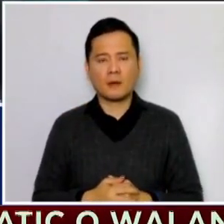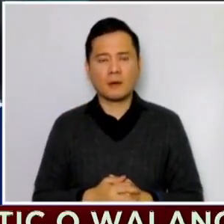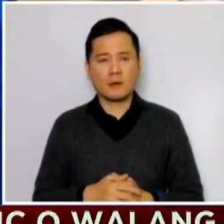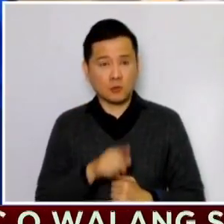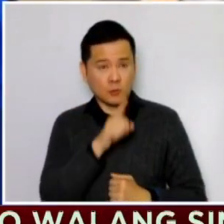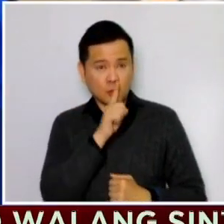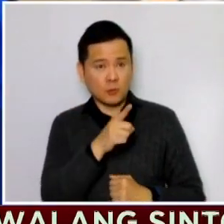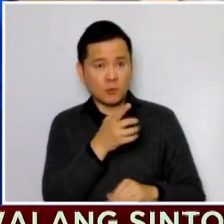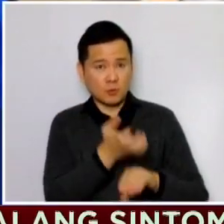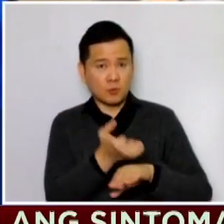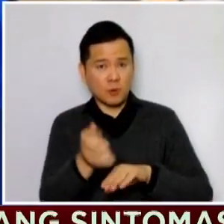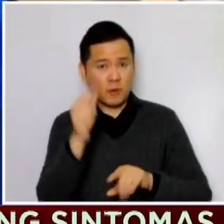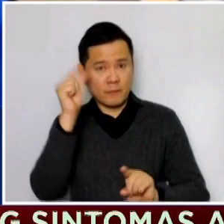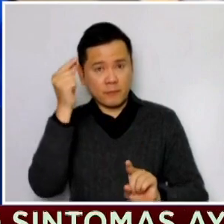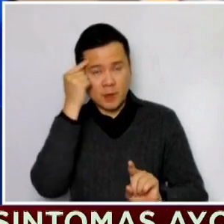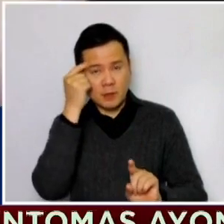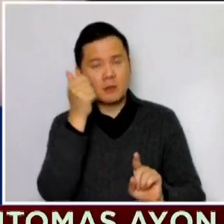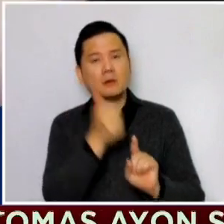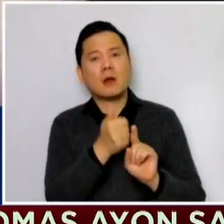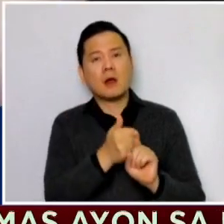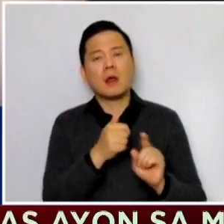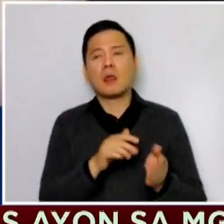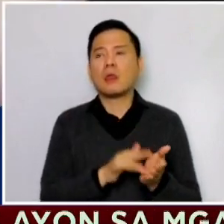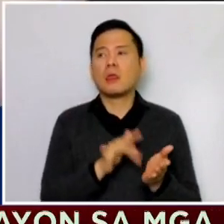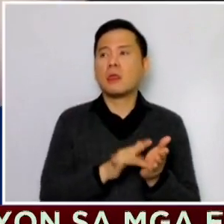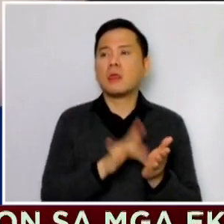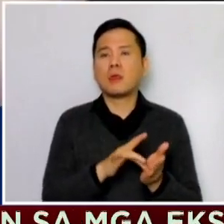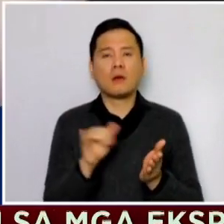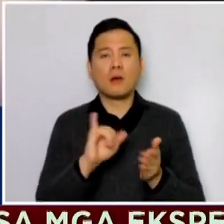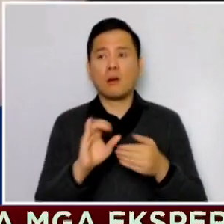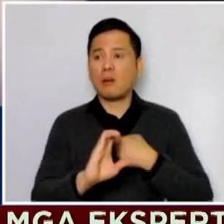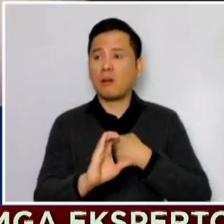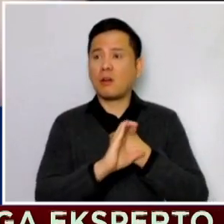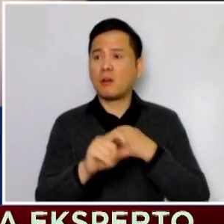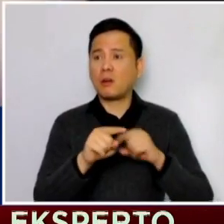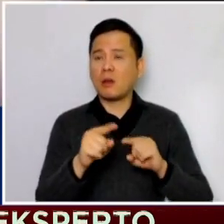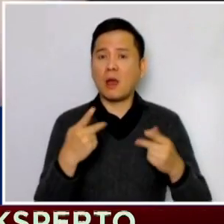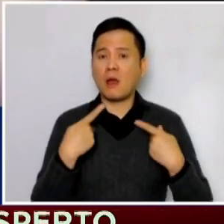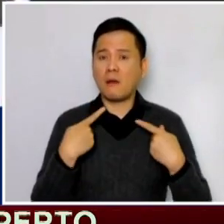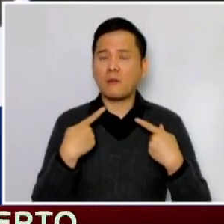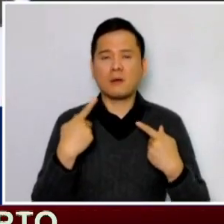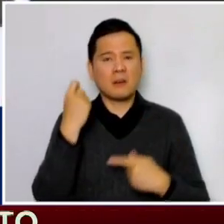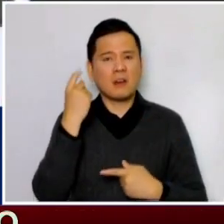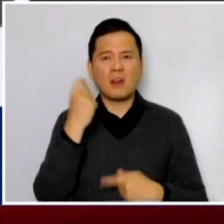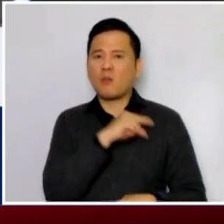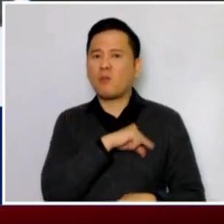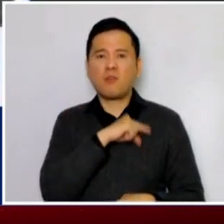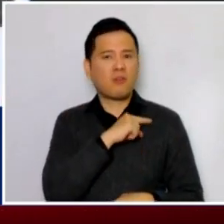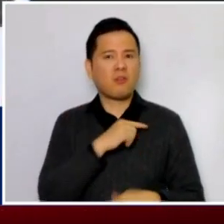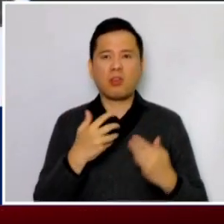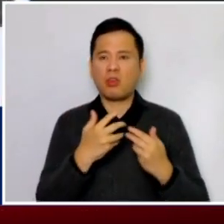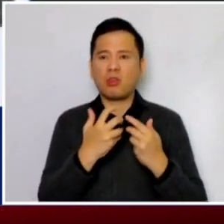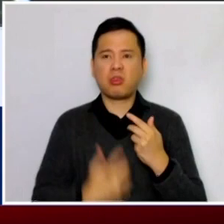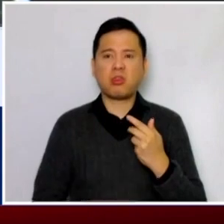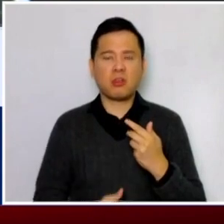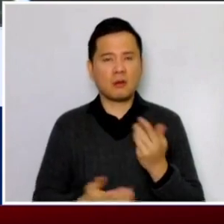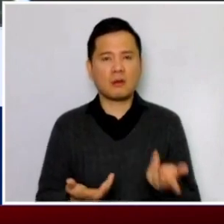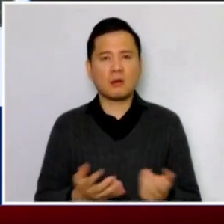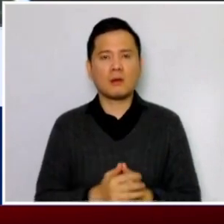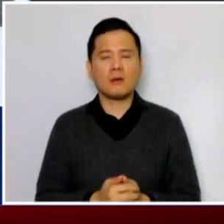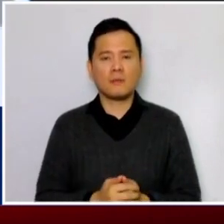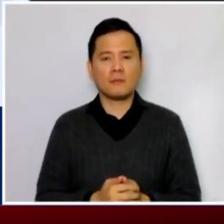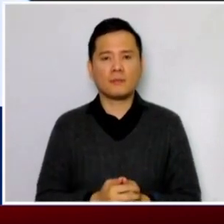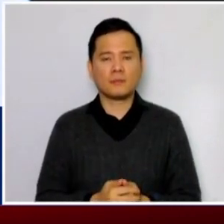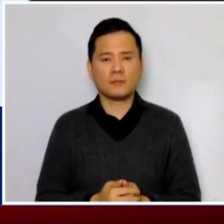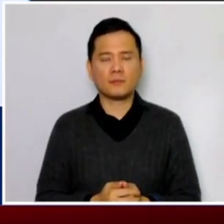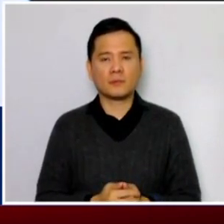na maging kontratista sila kahit kulang sa kwalifikasyon. Pasok daw ito sa syndicated estafa, lalo't mahigit 8 bilyong pisong pera ng